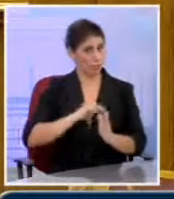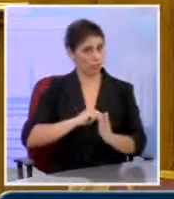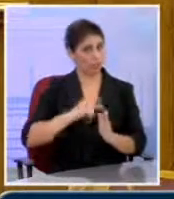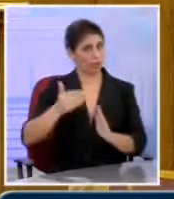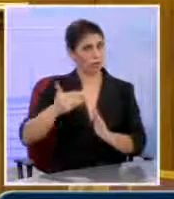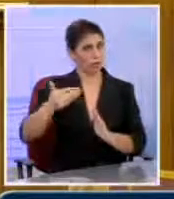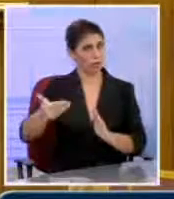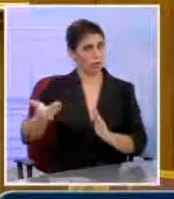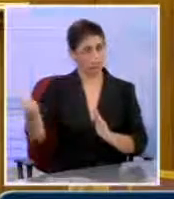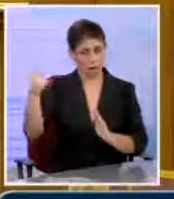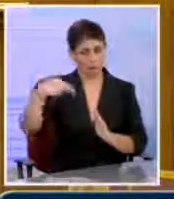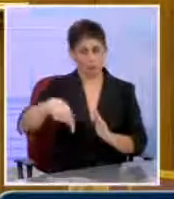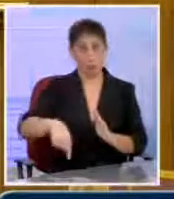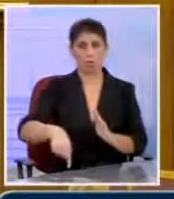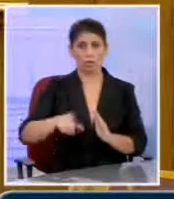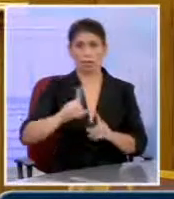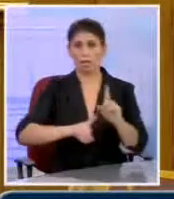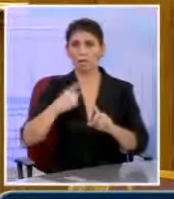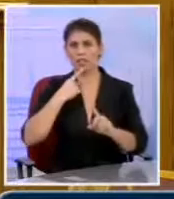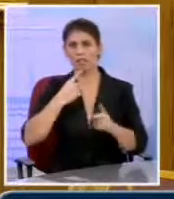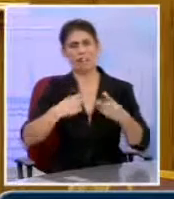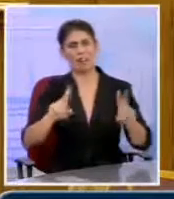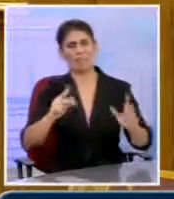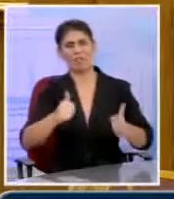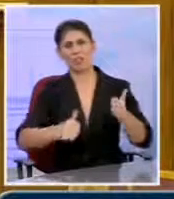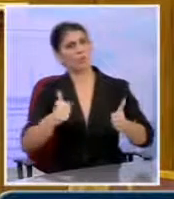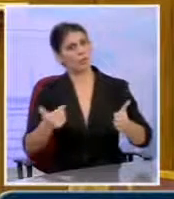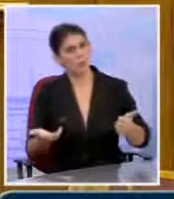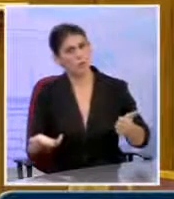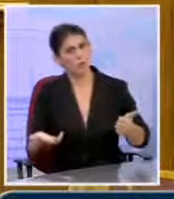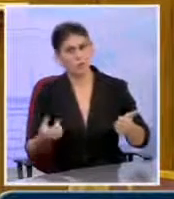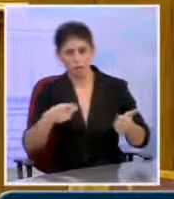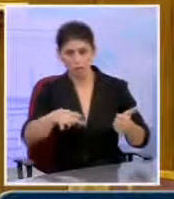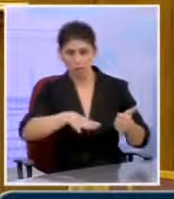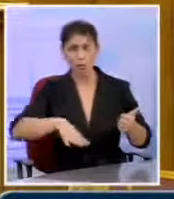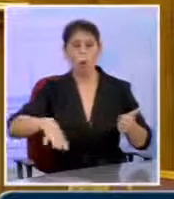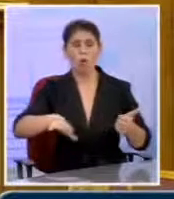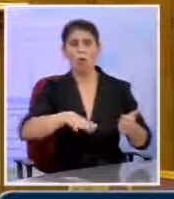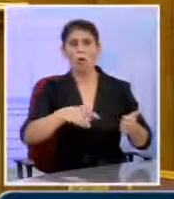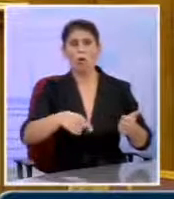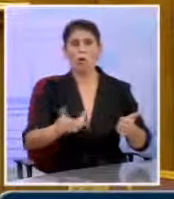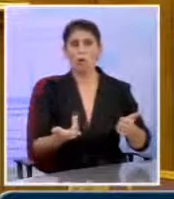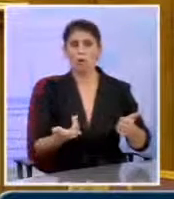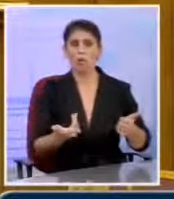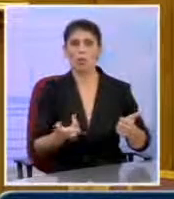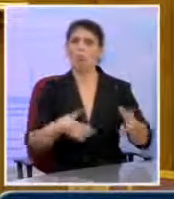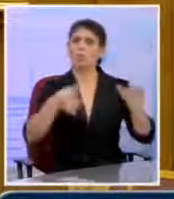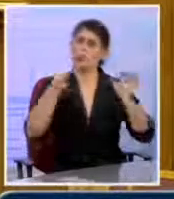αργότερα έρχονται τώρα κάποιοι και μιλάνε περί ελεύθερου ανταγωνισμού σε ένα χώρο στον οποίο είναι ο